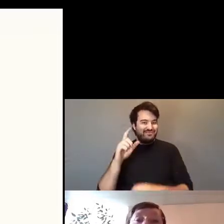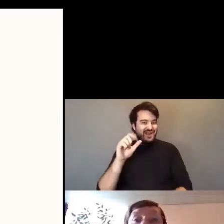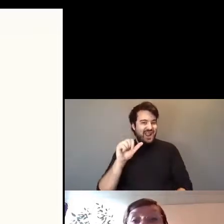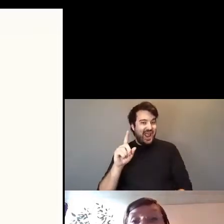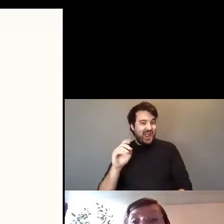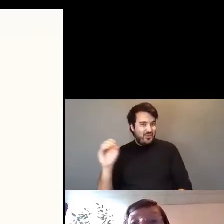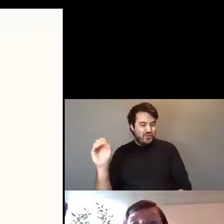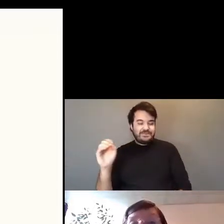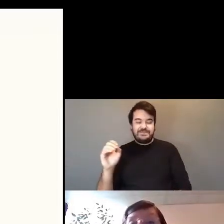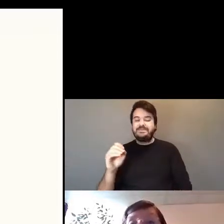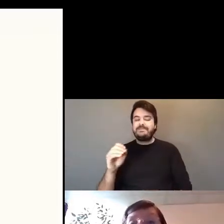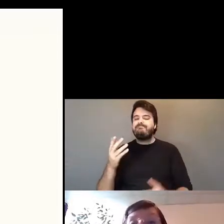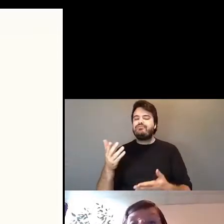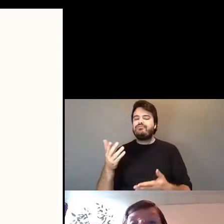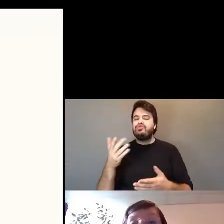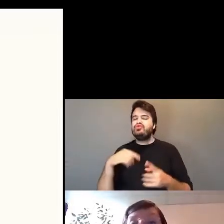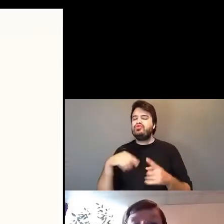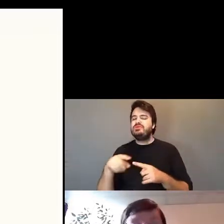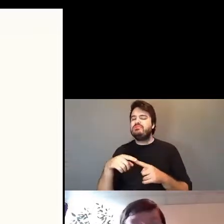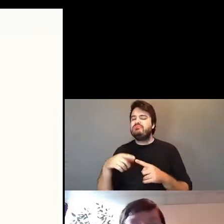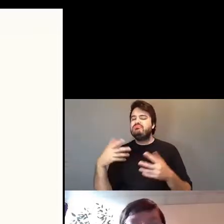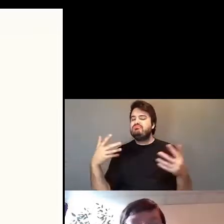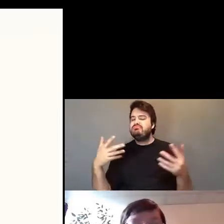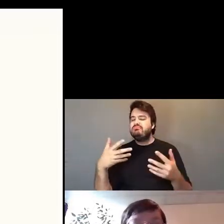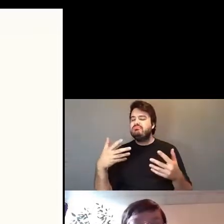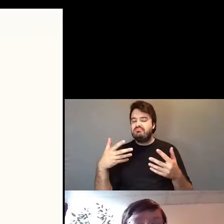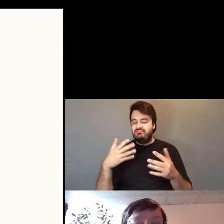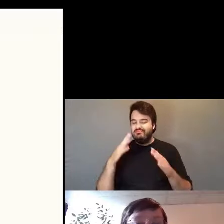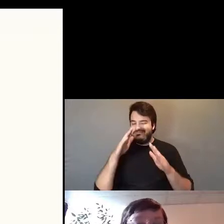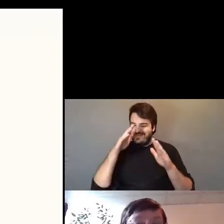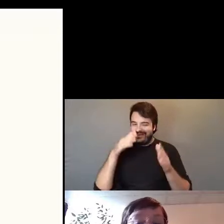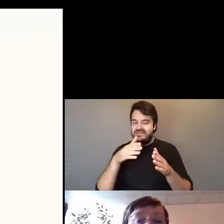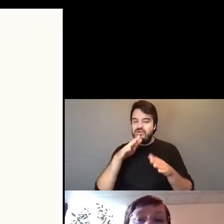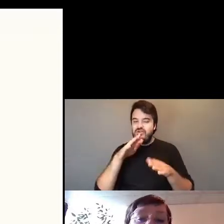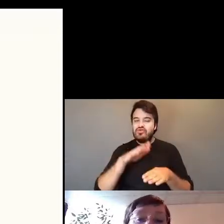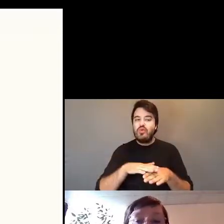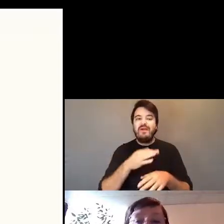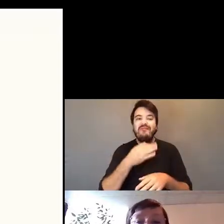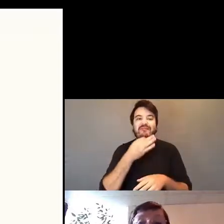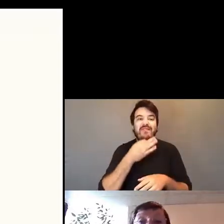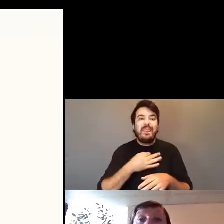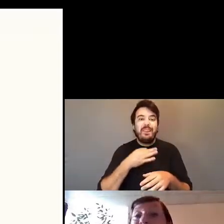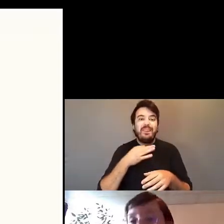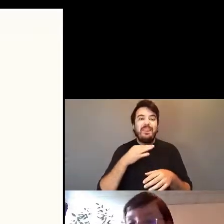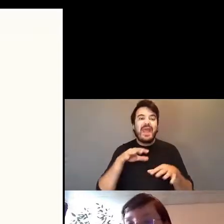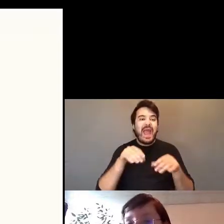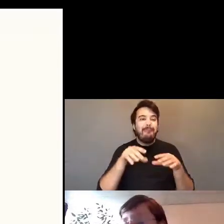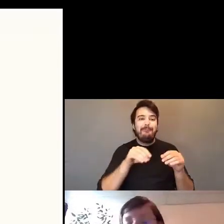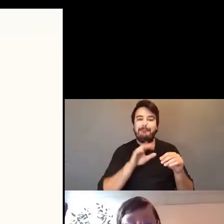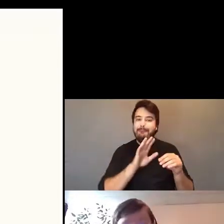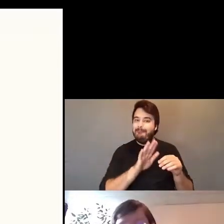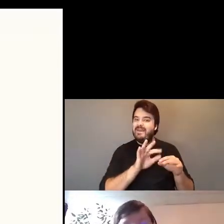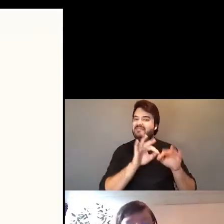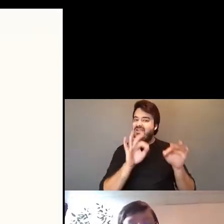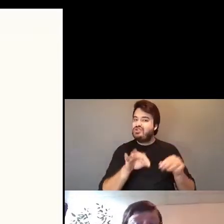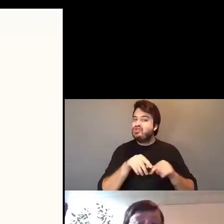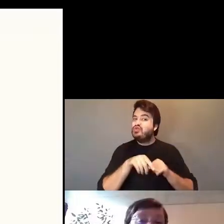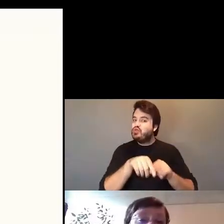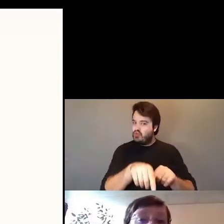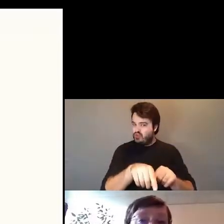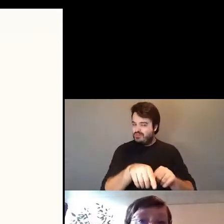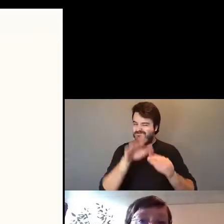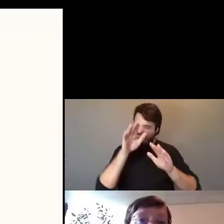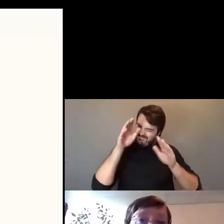Alors, aujourd'hui, on va se pencher sur les fiches de culture des fines herbes. On va se concentrer